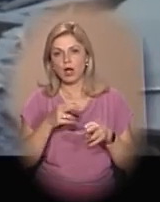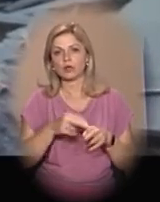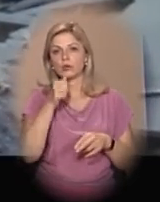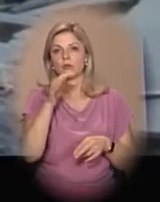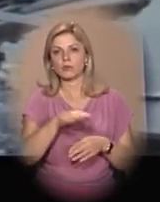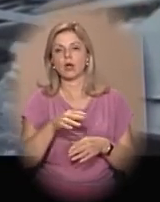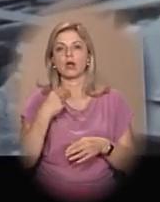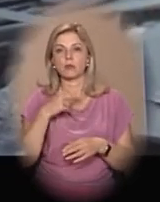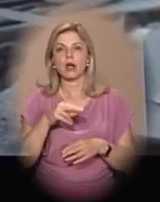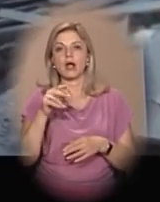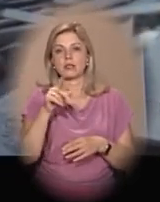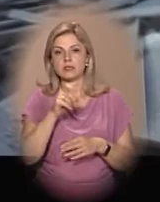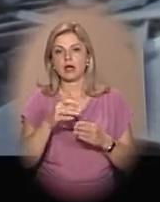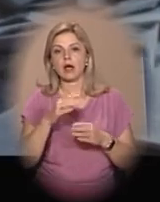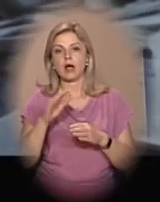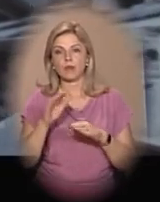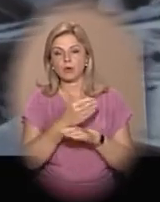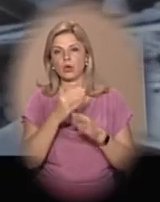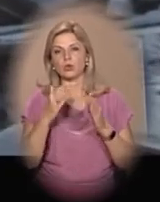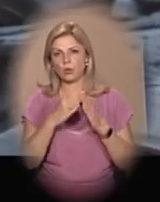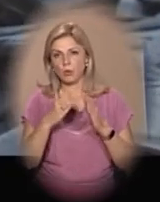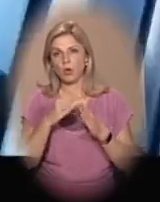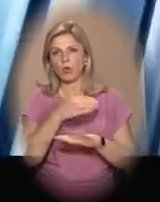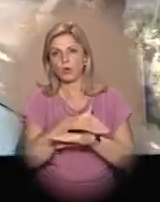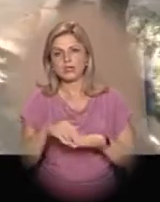ув'язнення за вибух будинку по вулиці Молодогвардійській.